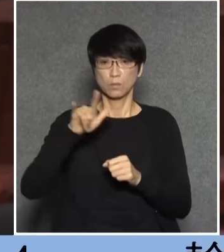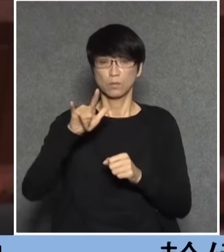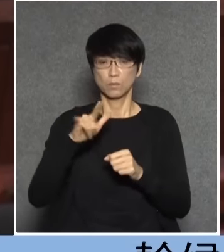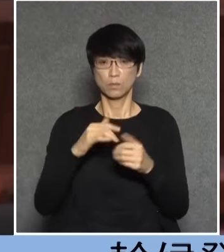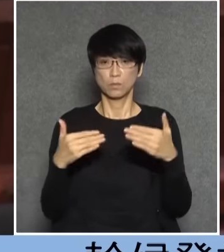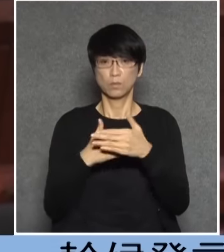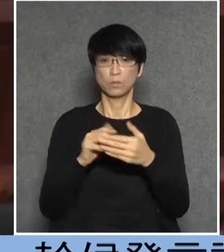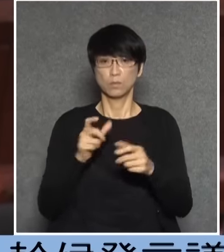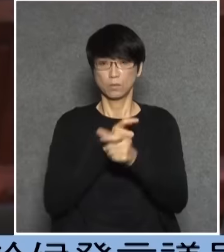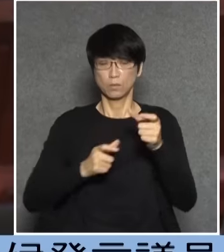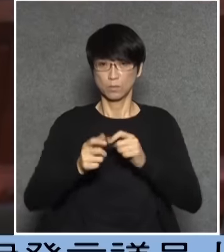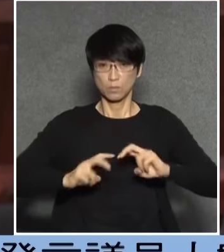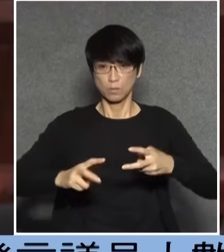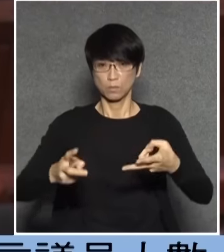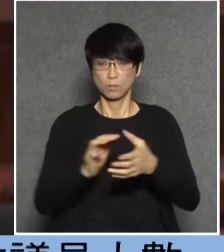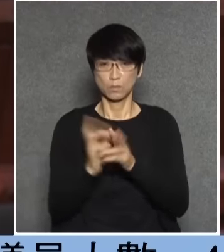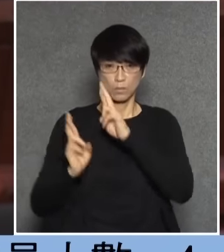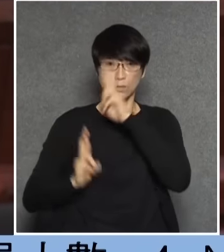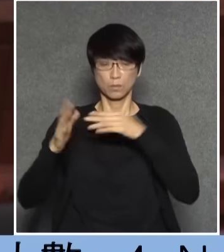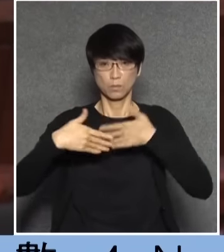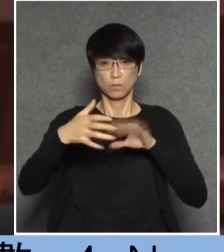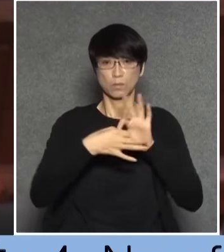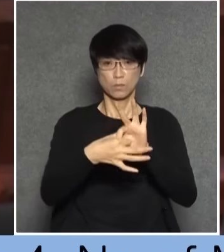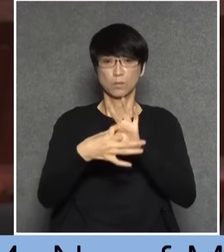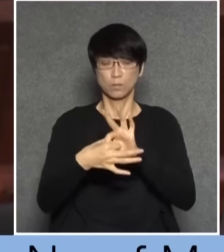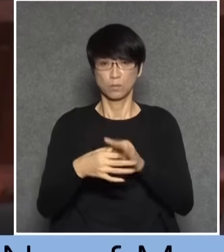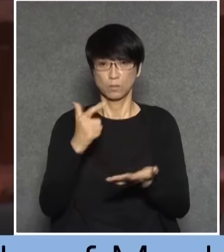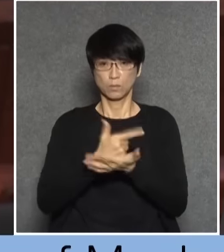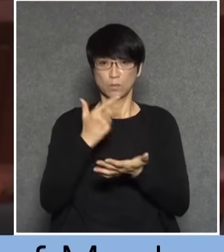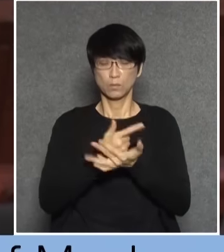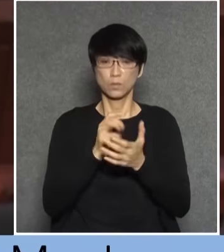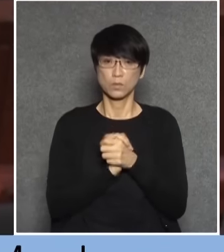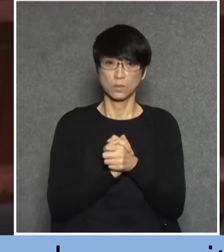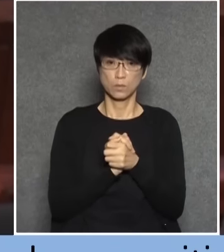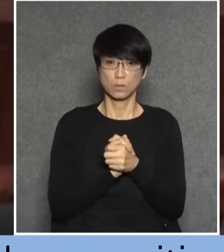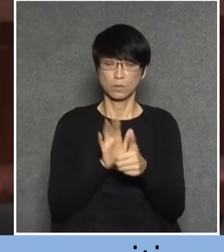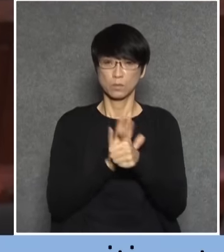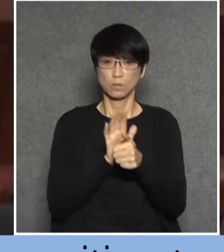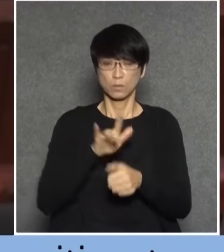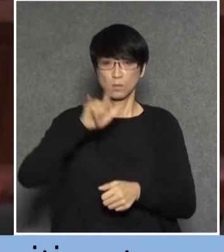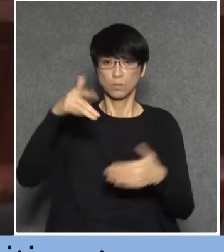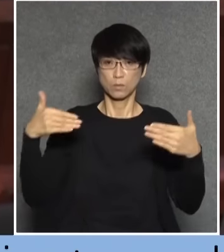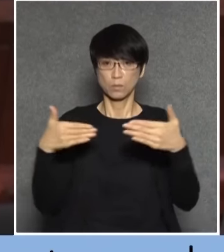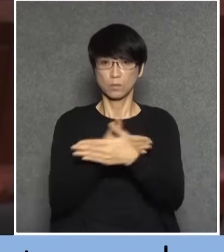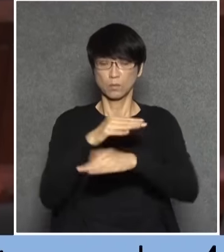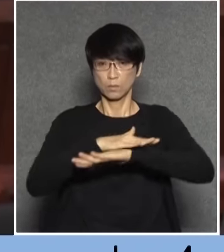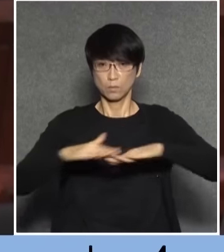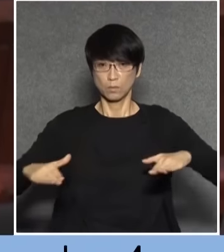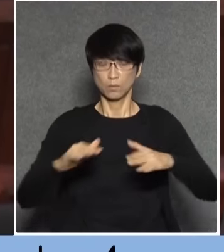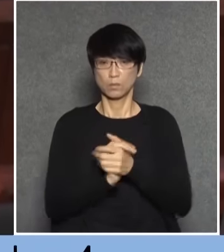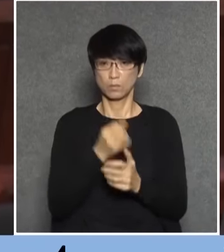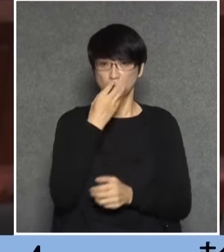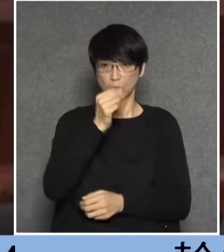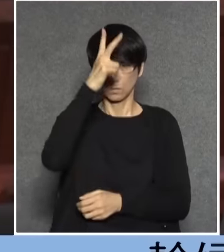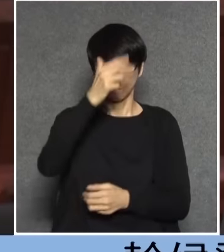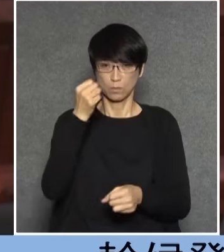經濟發展及城市向外聯繫極具關鍵作用，保障航空交通安全向來是特區政府的